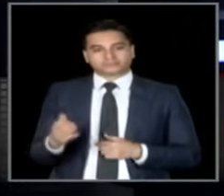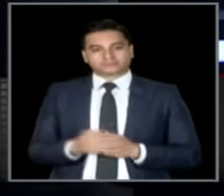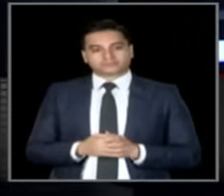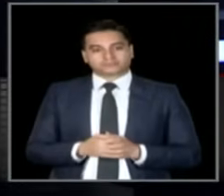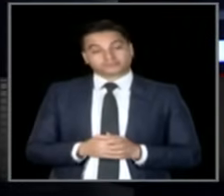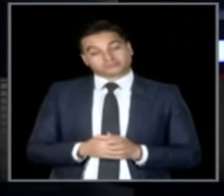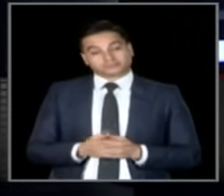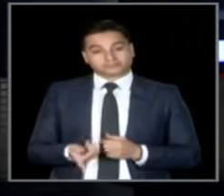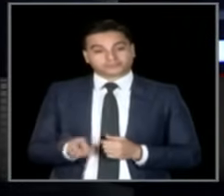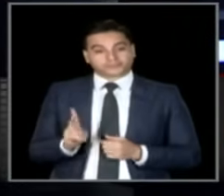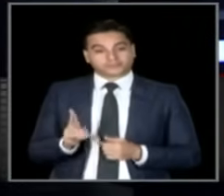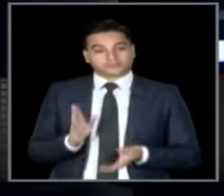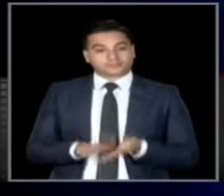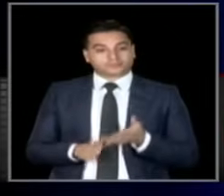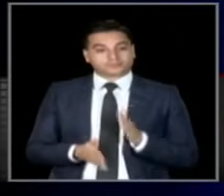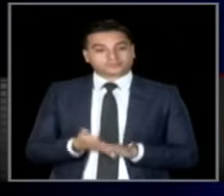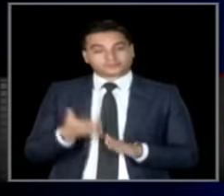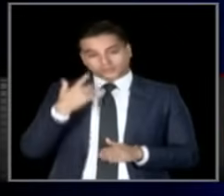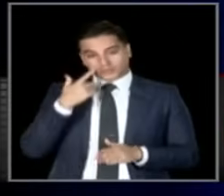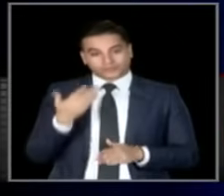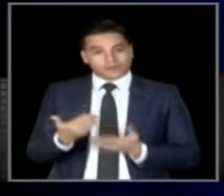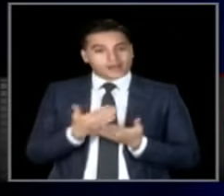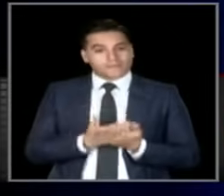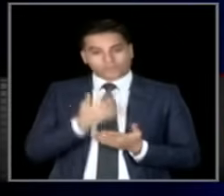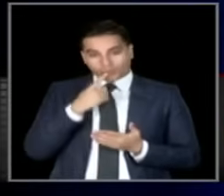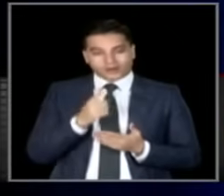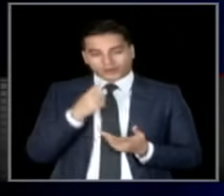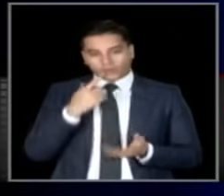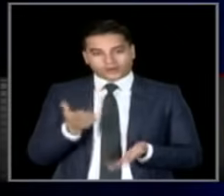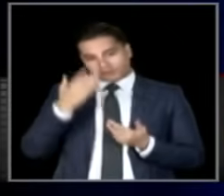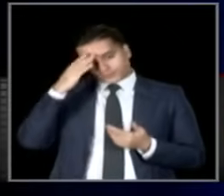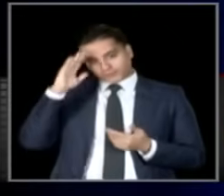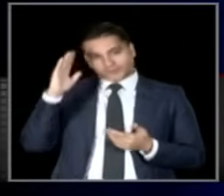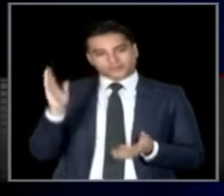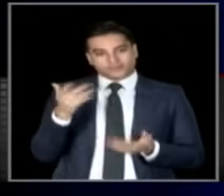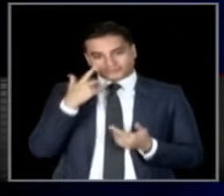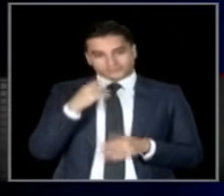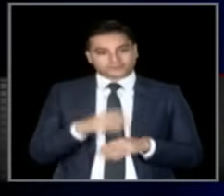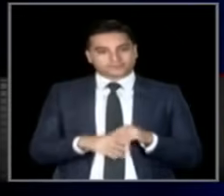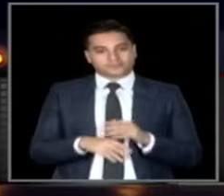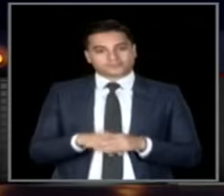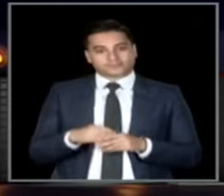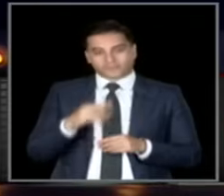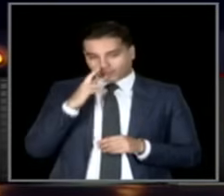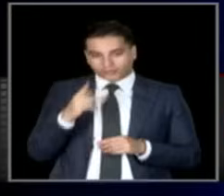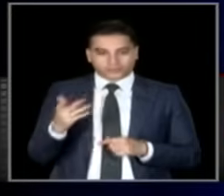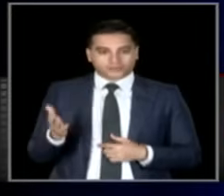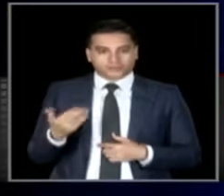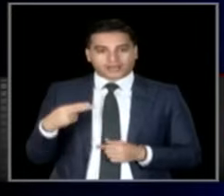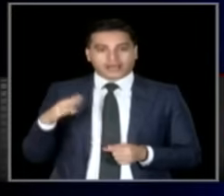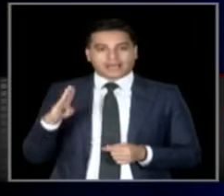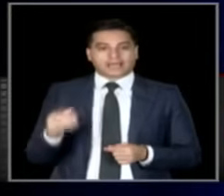يا سلام، مش كانت نفس الإجابة من شوية؟ نقول أي حاجة بقى. أي حاجة؟ آه. هتقول إيه؟ يا